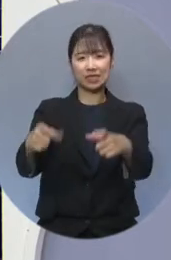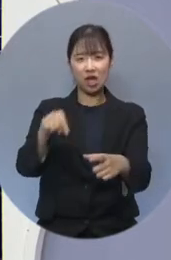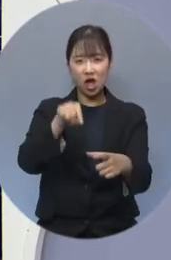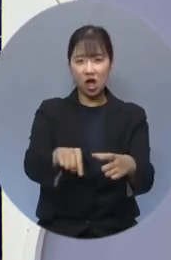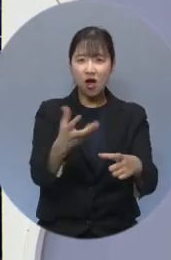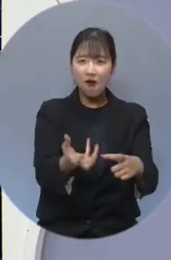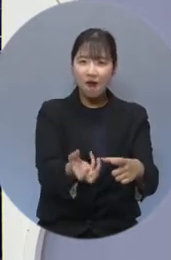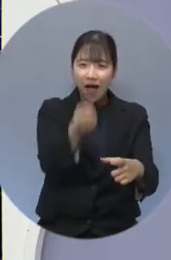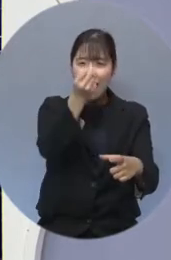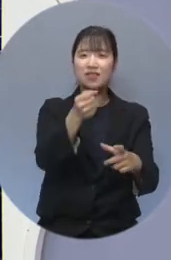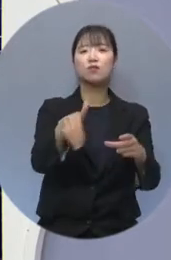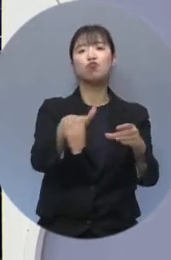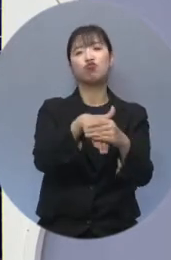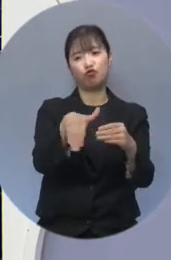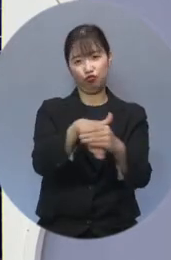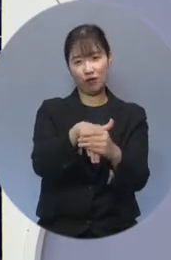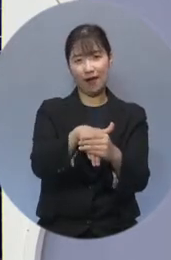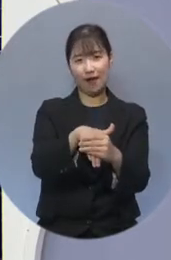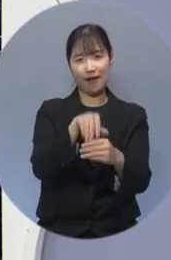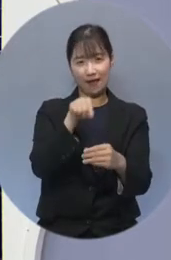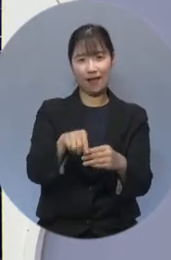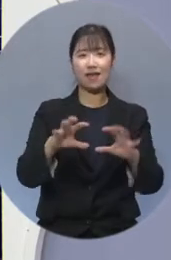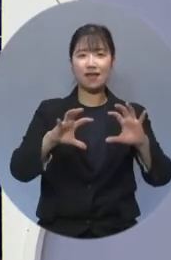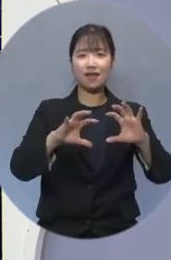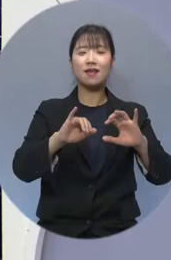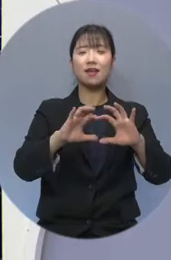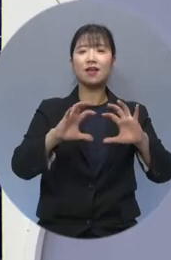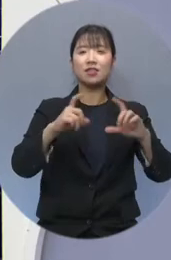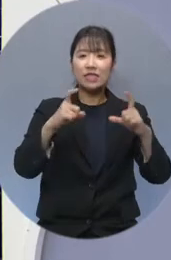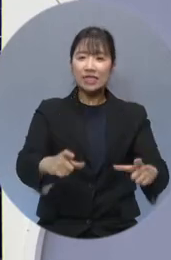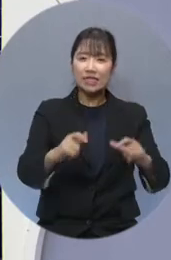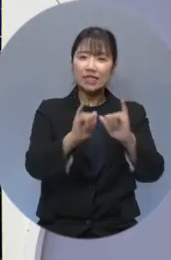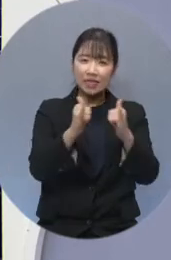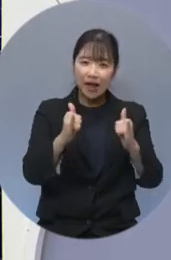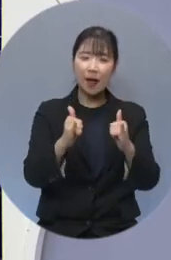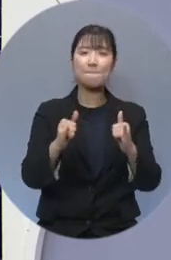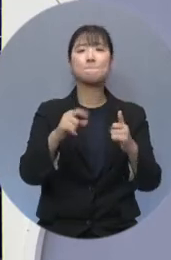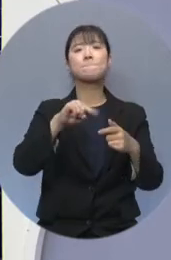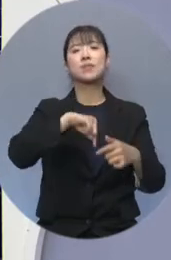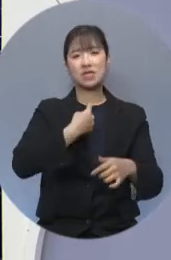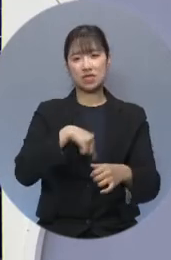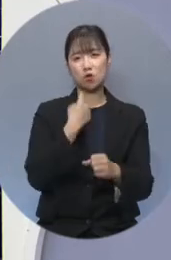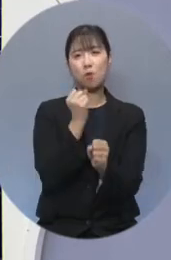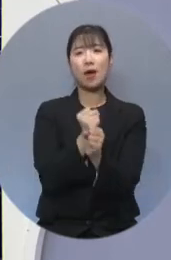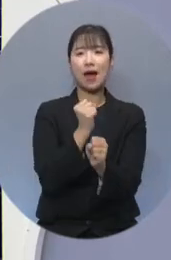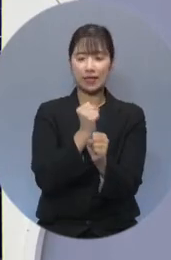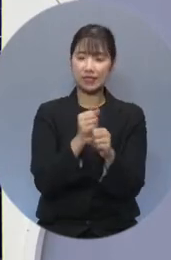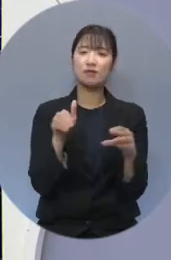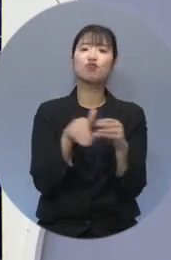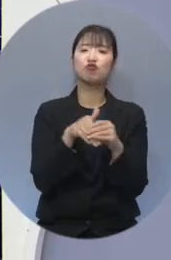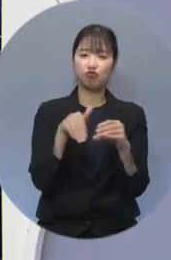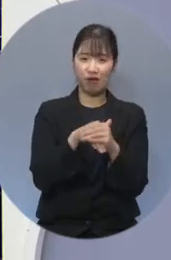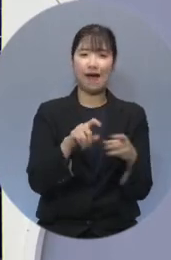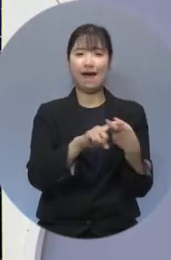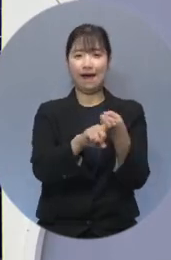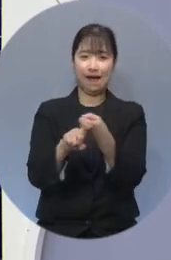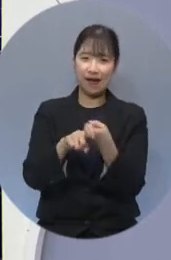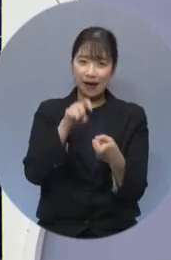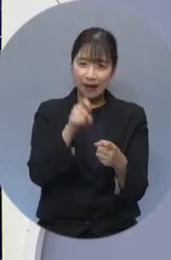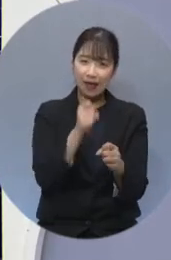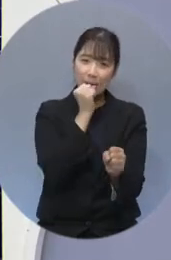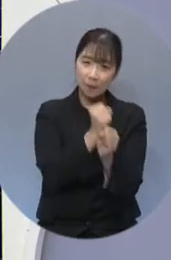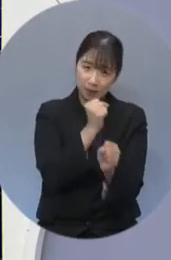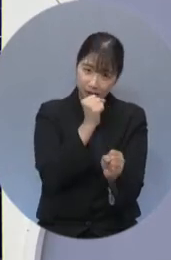자체의 고유한 문화들을 주민들과 나누는 주민들이 스스로 만드는 문화 커뮤니티를